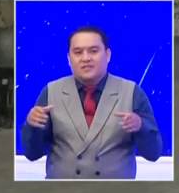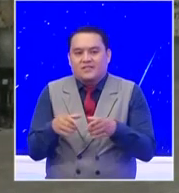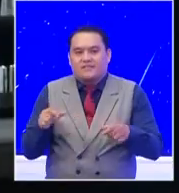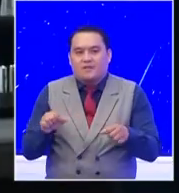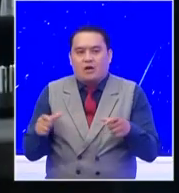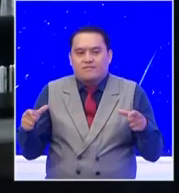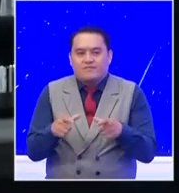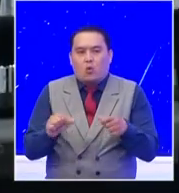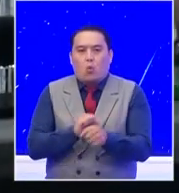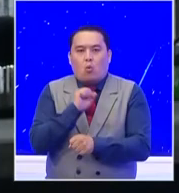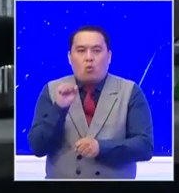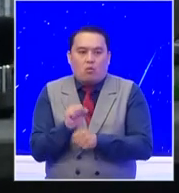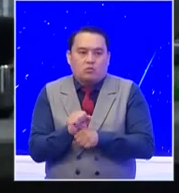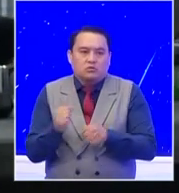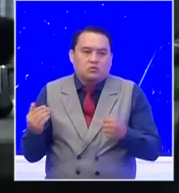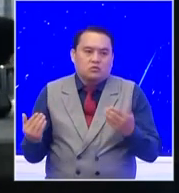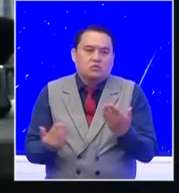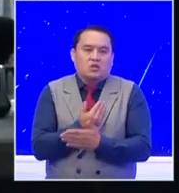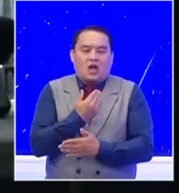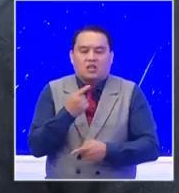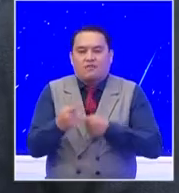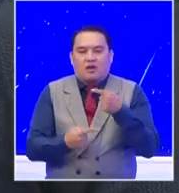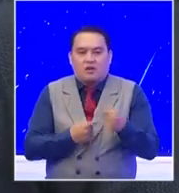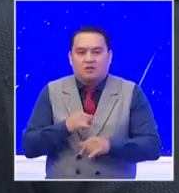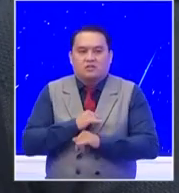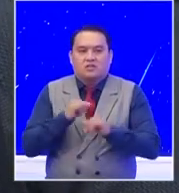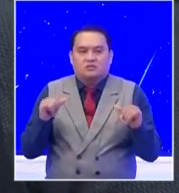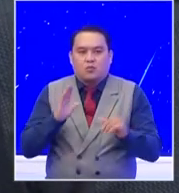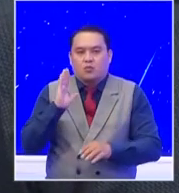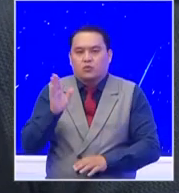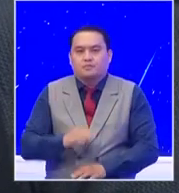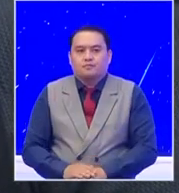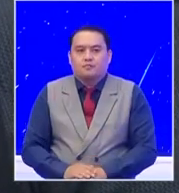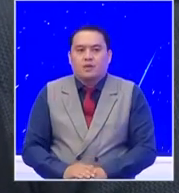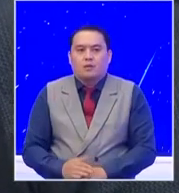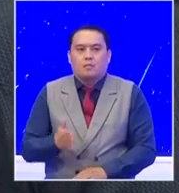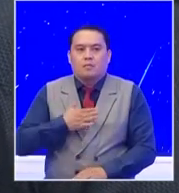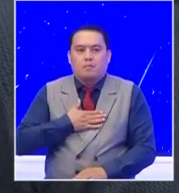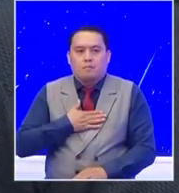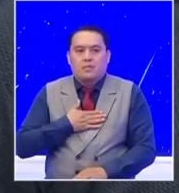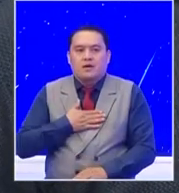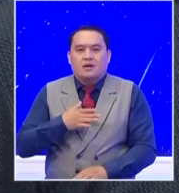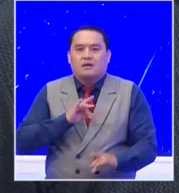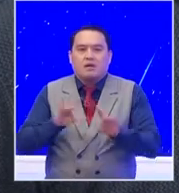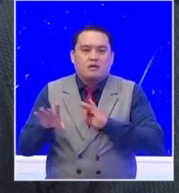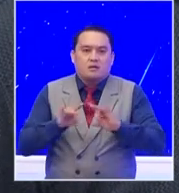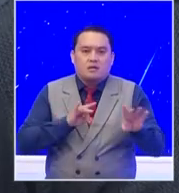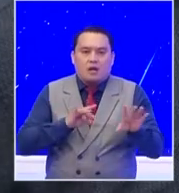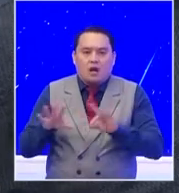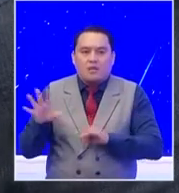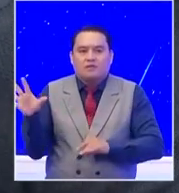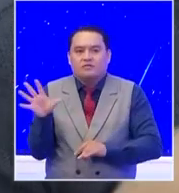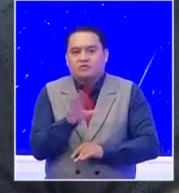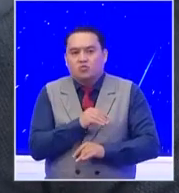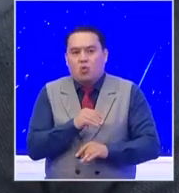Теперь, по словам новичка, придется свой бизнес раскручивать заново. Мы сколько времени потратили на маркетинг, на рекламу, сколько. Сейчас вот